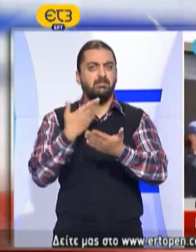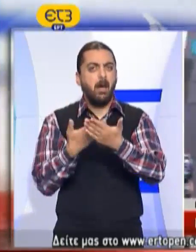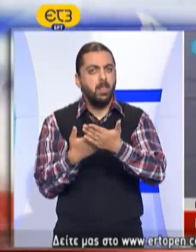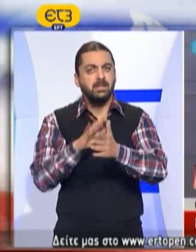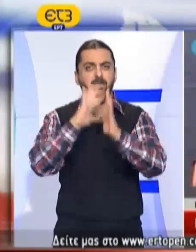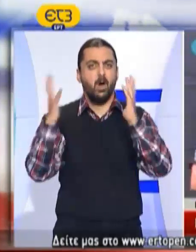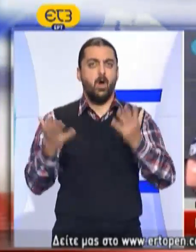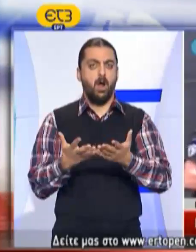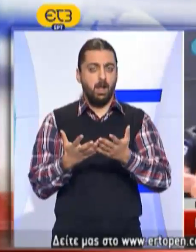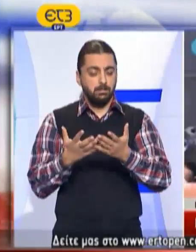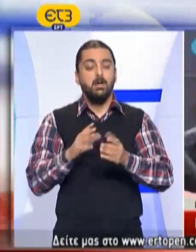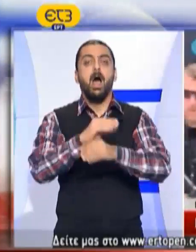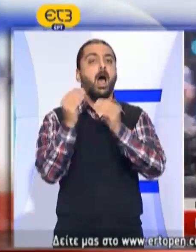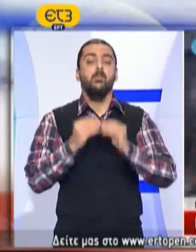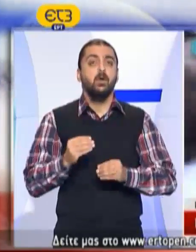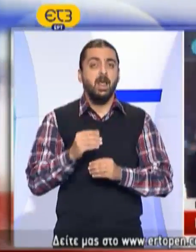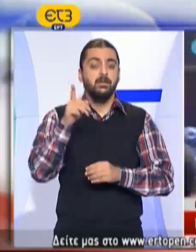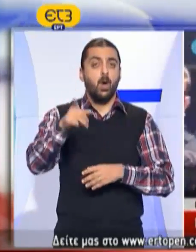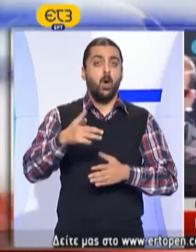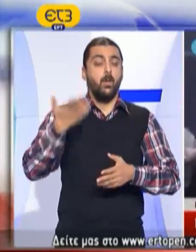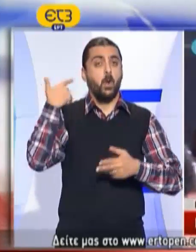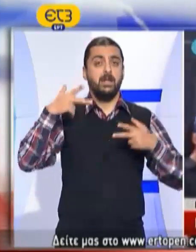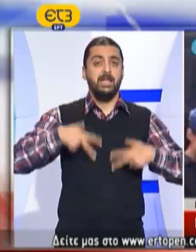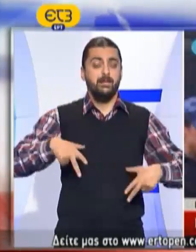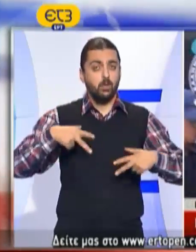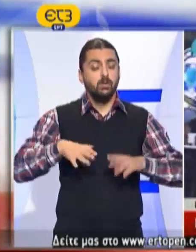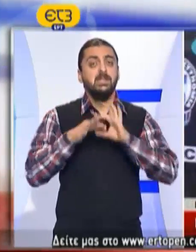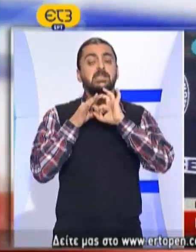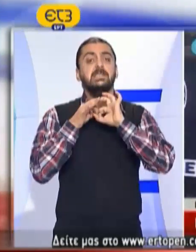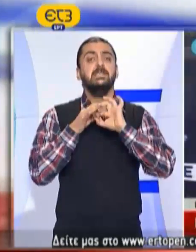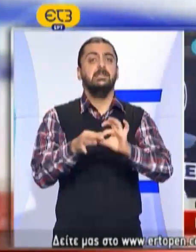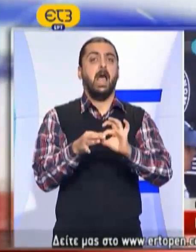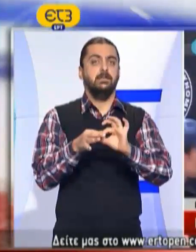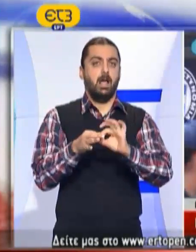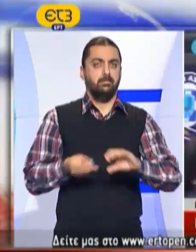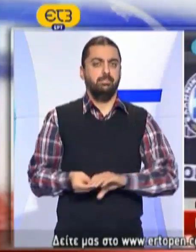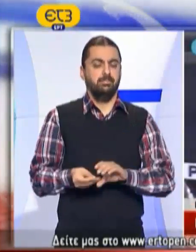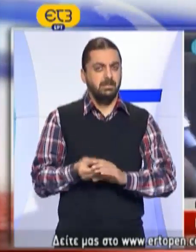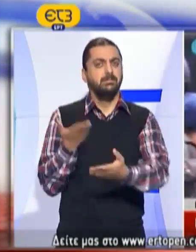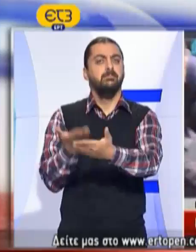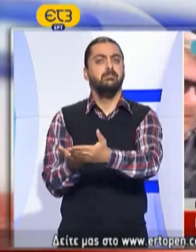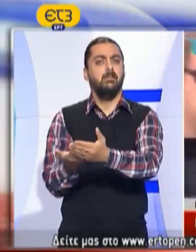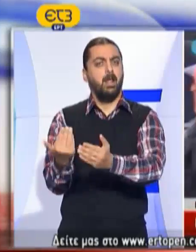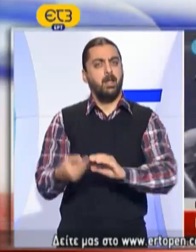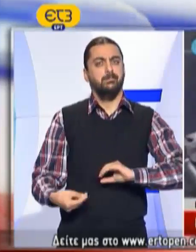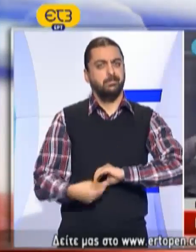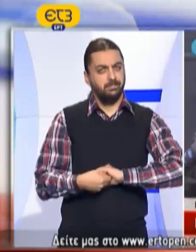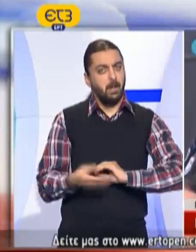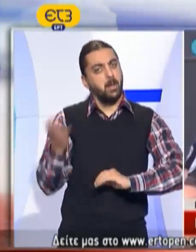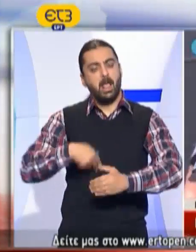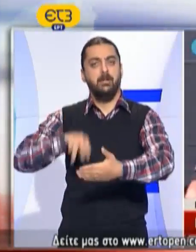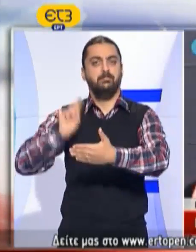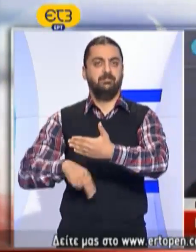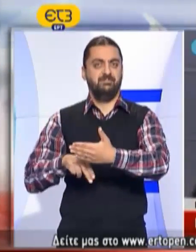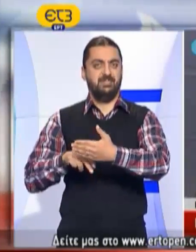Υπουργός διέπραξε το αδίκημα της κατεξακολούθηση δωροδοκίας, ζητώντας ωφελήματα για να καταρτιστούν συμβάσεις για τα τόρμενα και τα